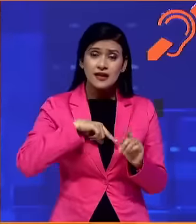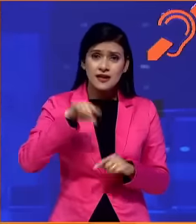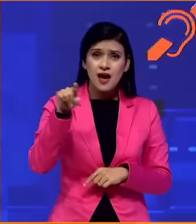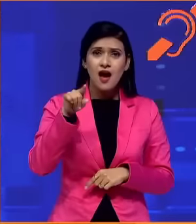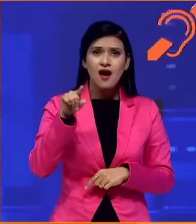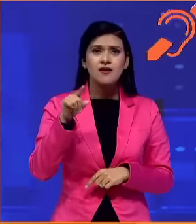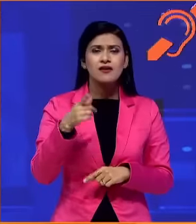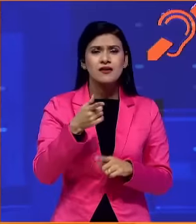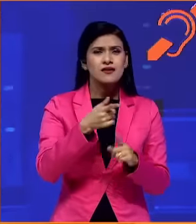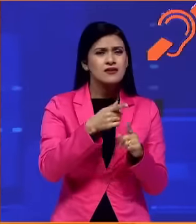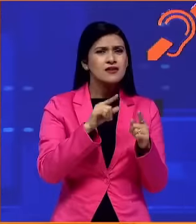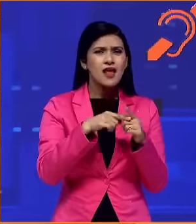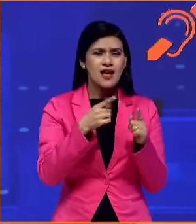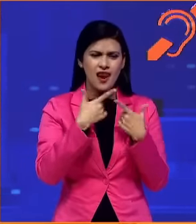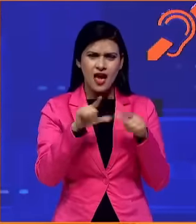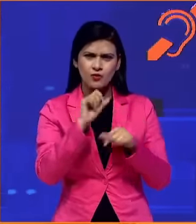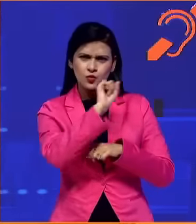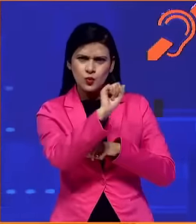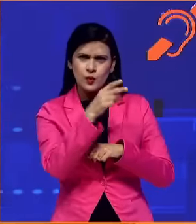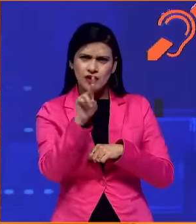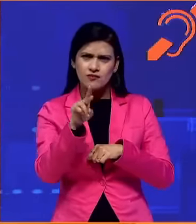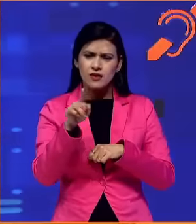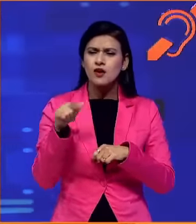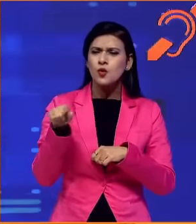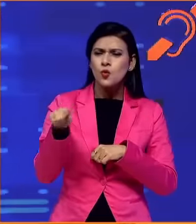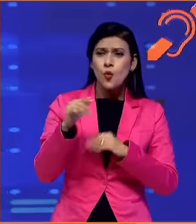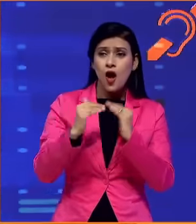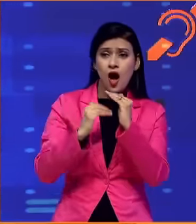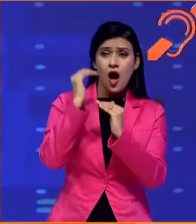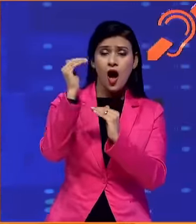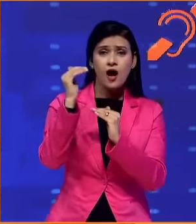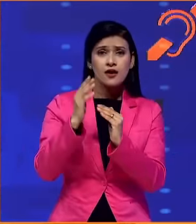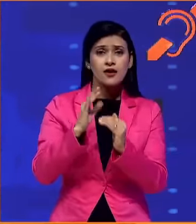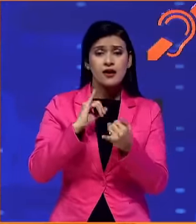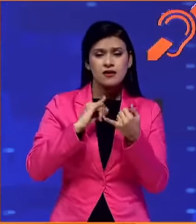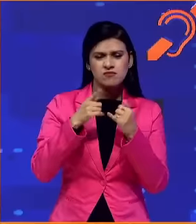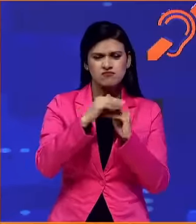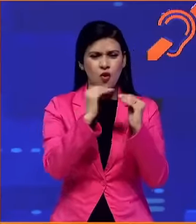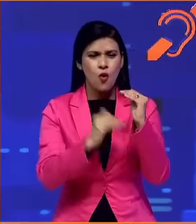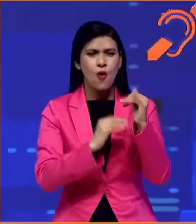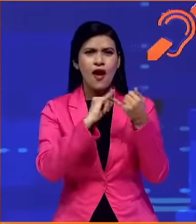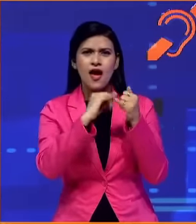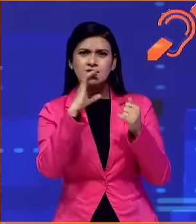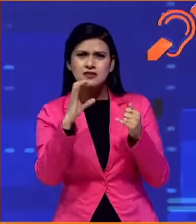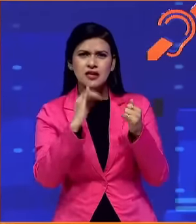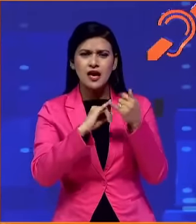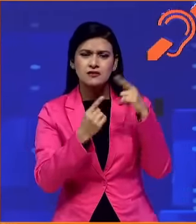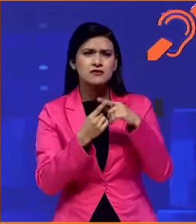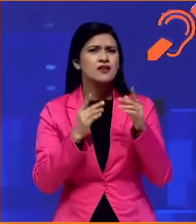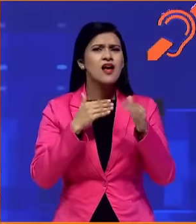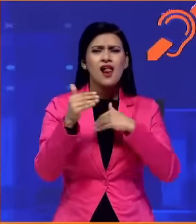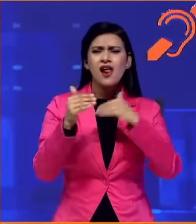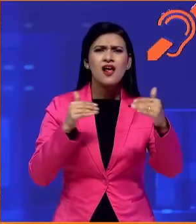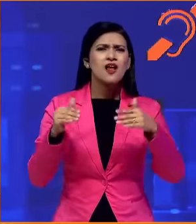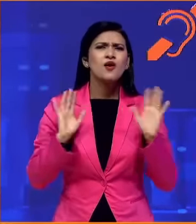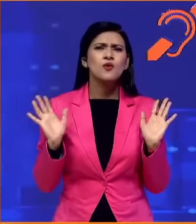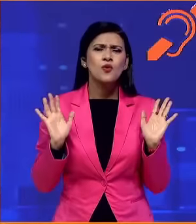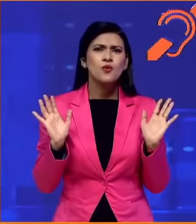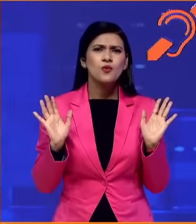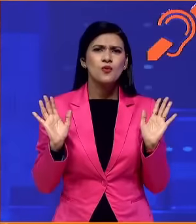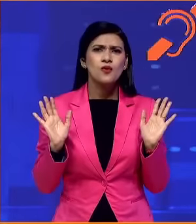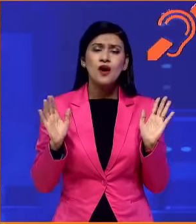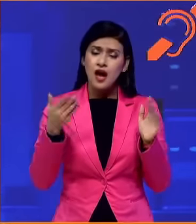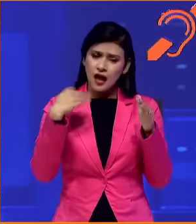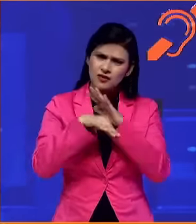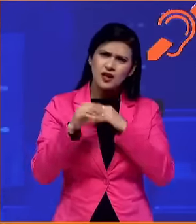धर्म,भाषा, वंश,जीवनशैलीऔरभोजनकेआधारपरविभाजितकरचुकेहैं—हमारी विविधताइतनीविशालहै।हमपहलेसेहीकाफी विभाजितहैं।